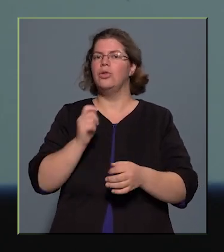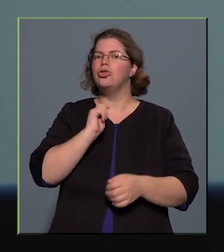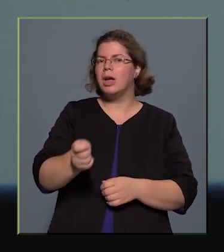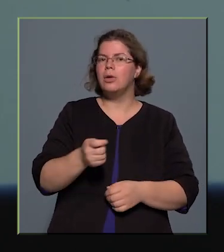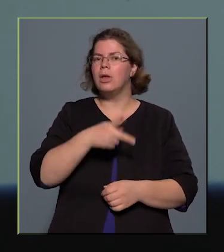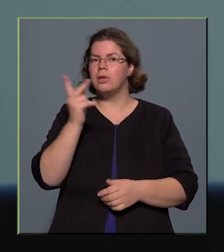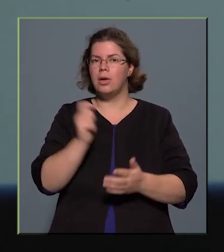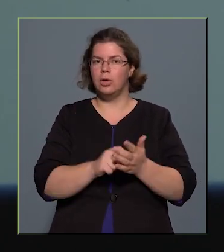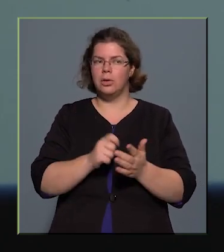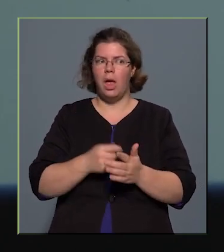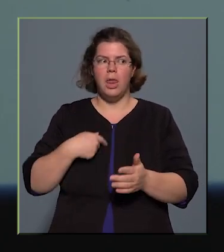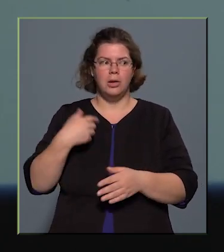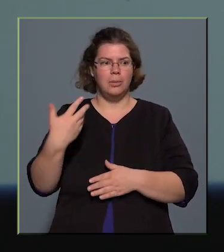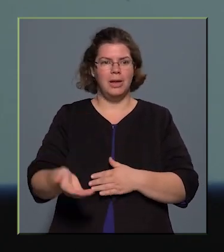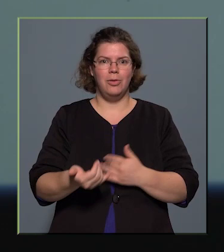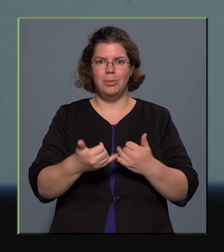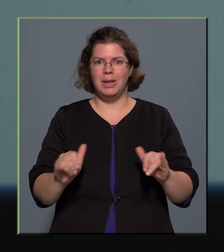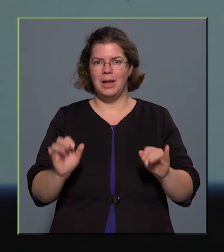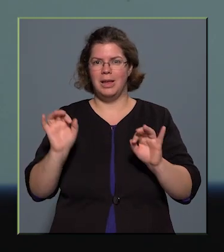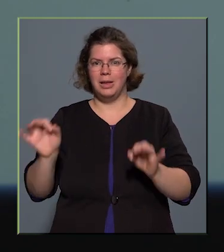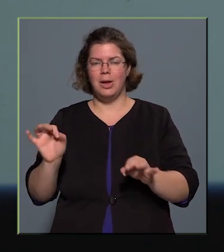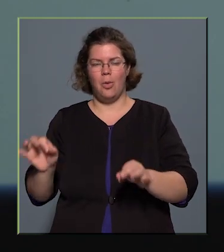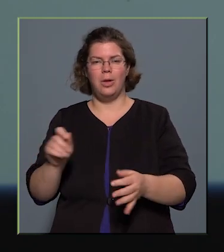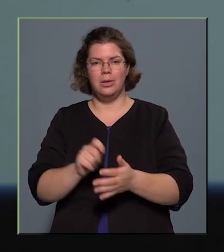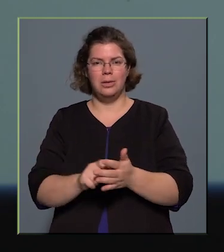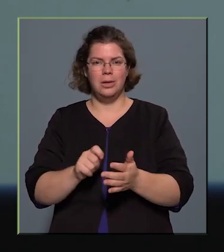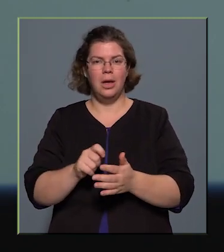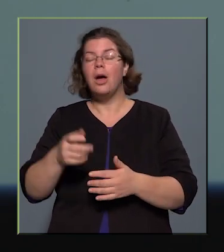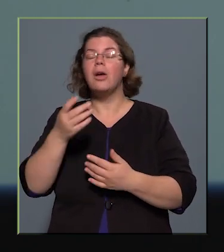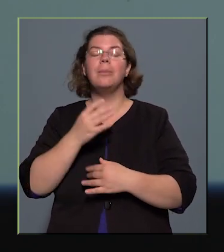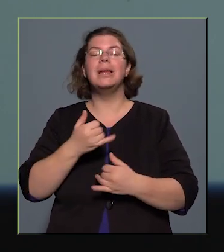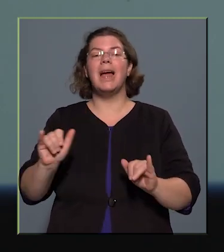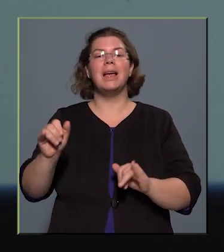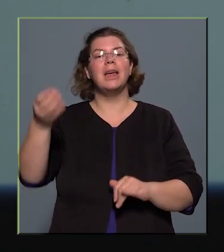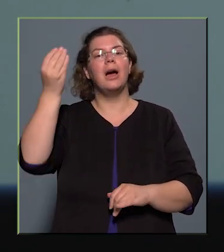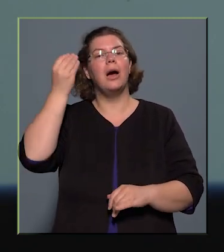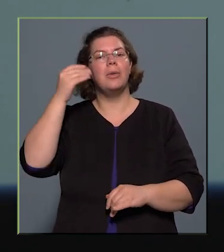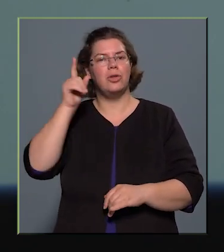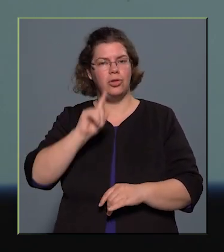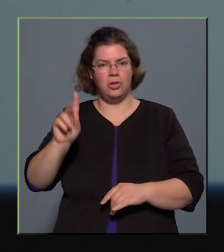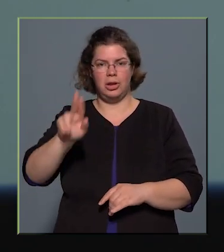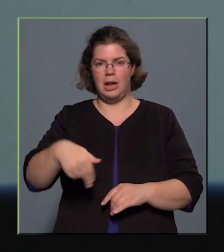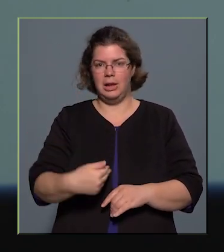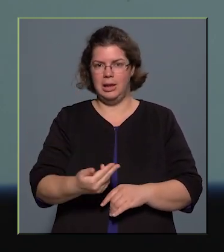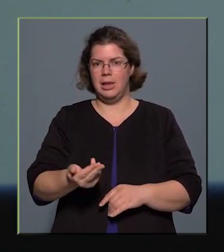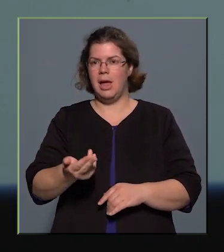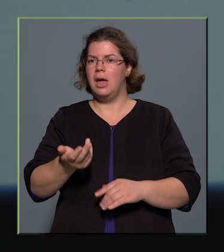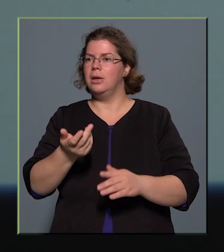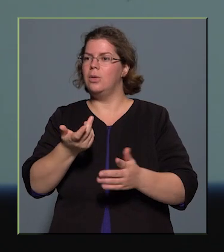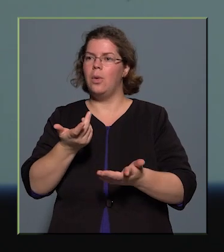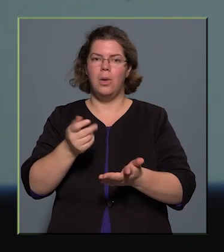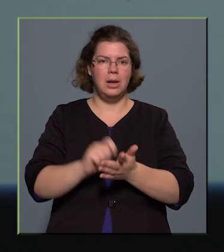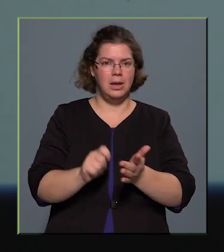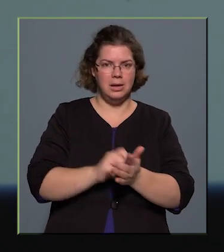hogy talán rajtam kívül mindenki AI-jal írta a szakdolgozatát, úgyhogy sikerült mindenkinek a vizsgája kivétel nélkül